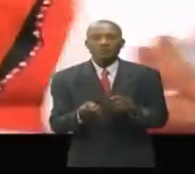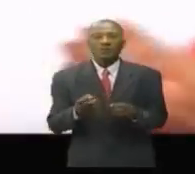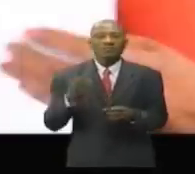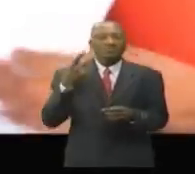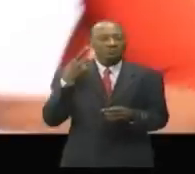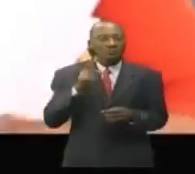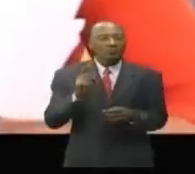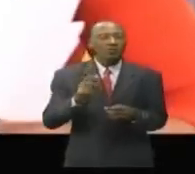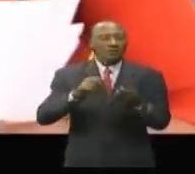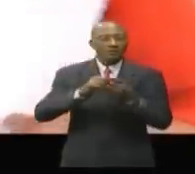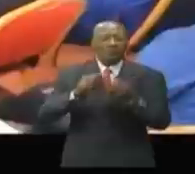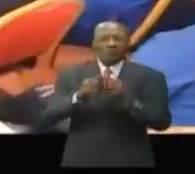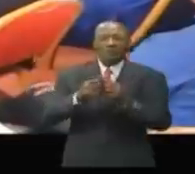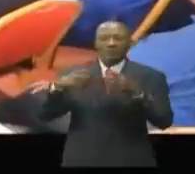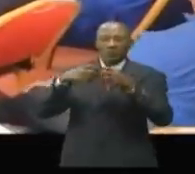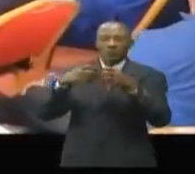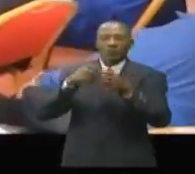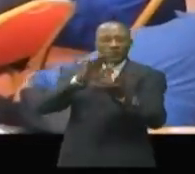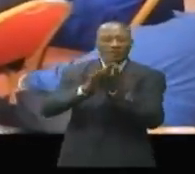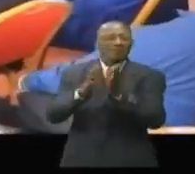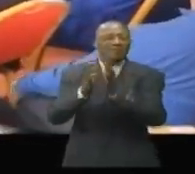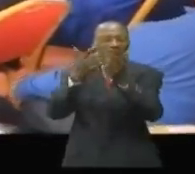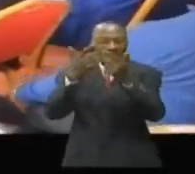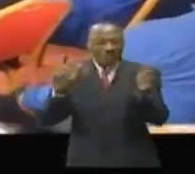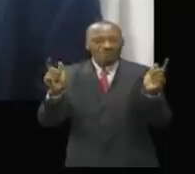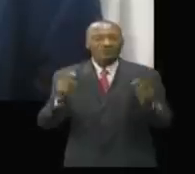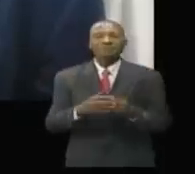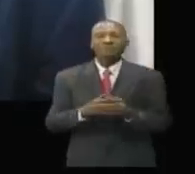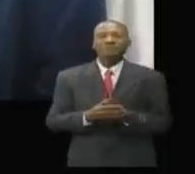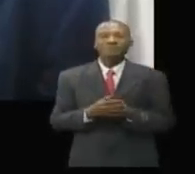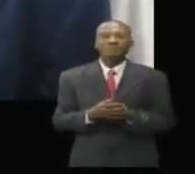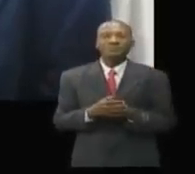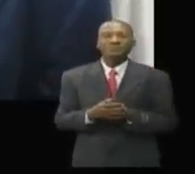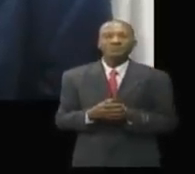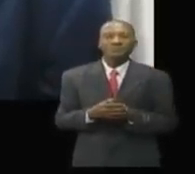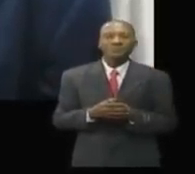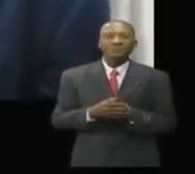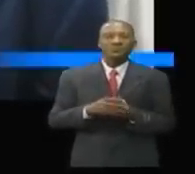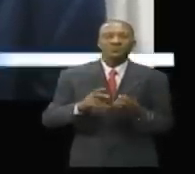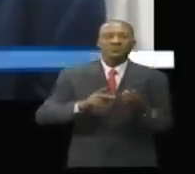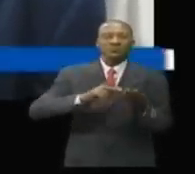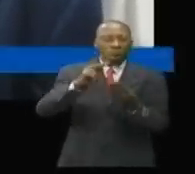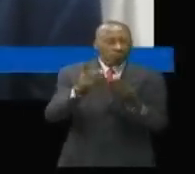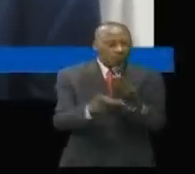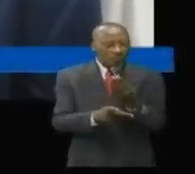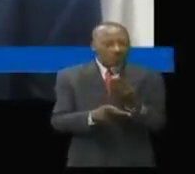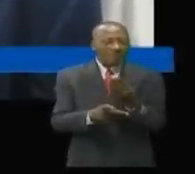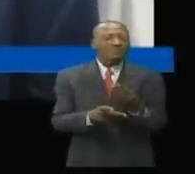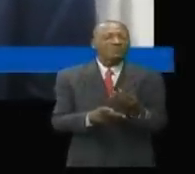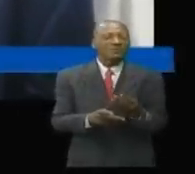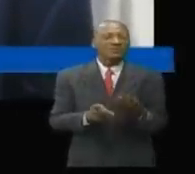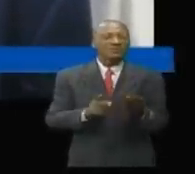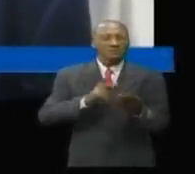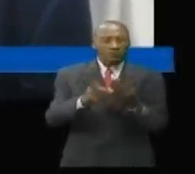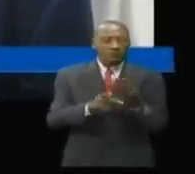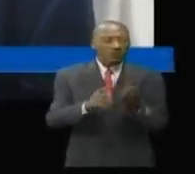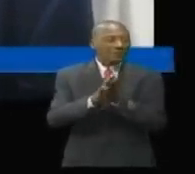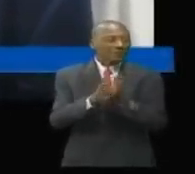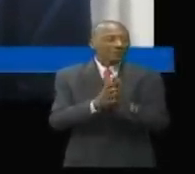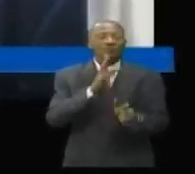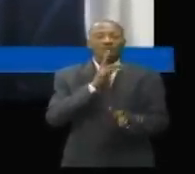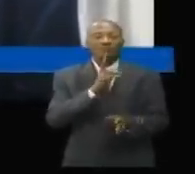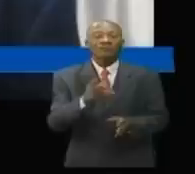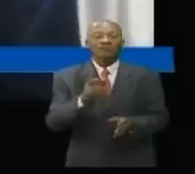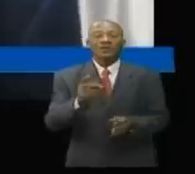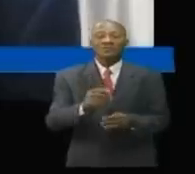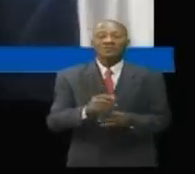secteur de l'électricité. Ce programme aborde tous les secteurs. Tous les secteurs de l'énergie électrique, il faut